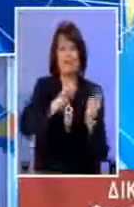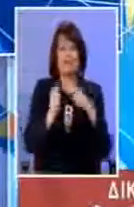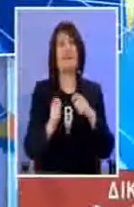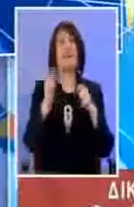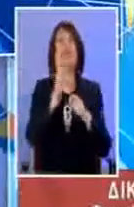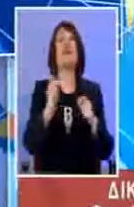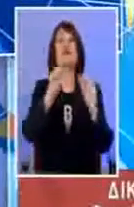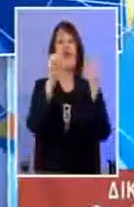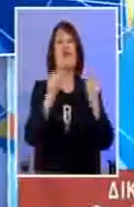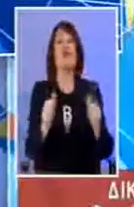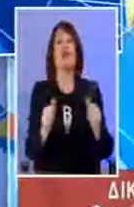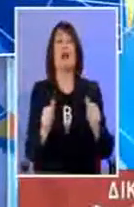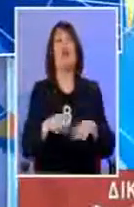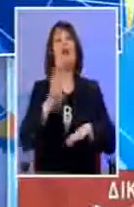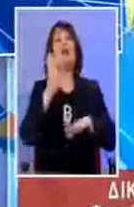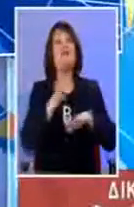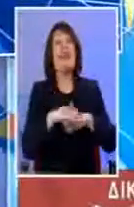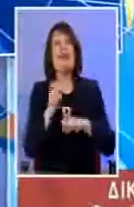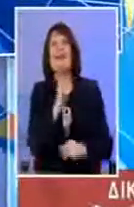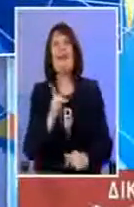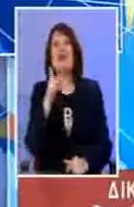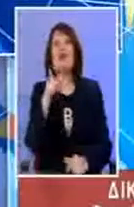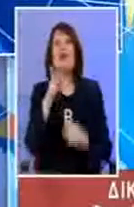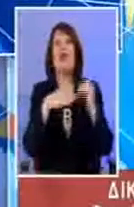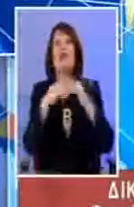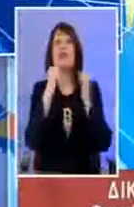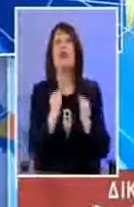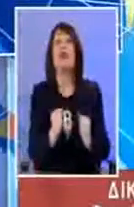αναπηρίας. Φταίει η δόμηση